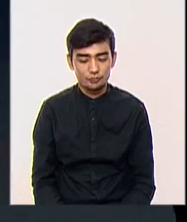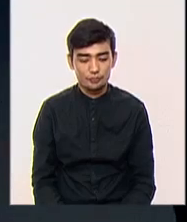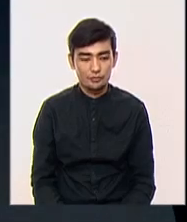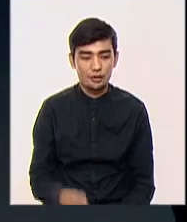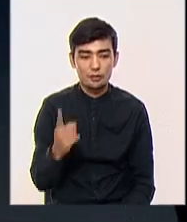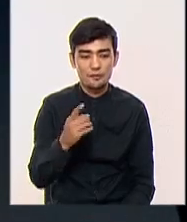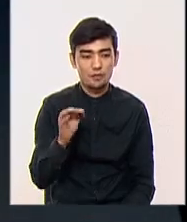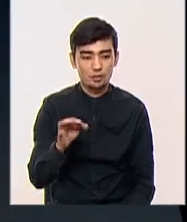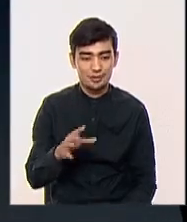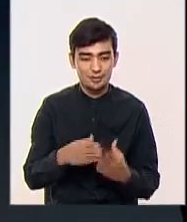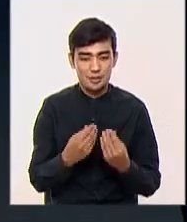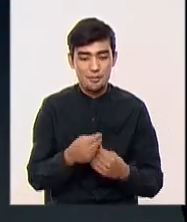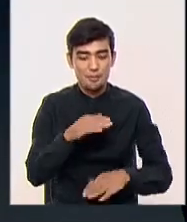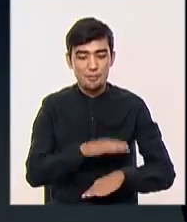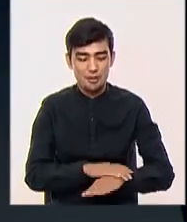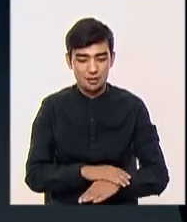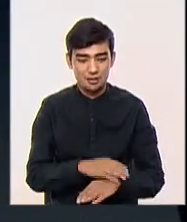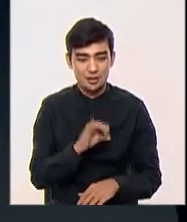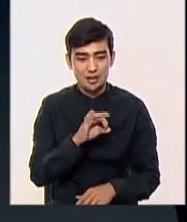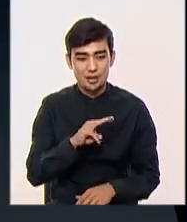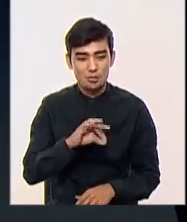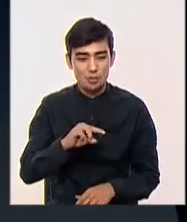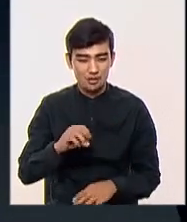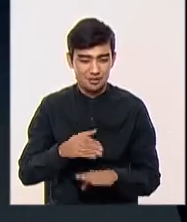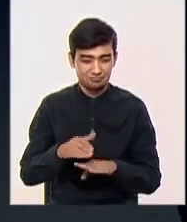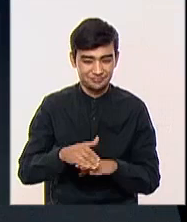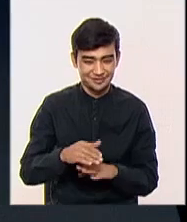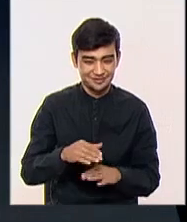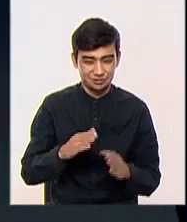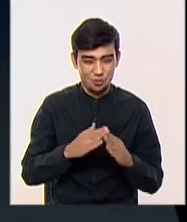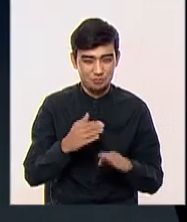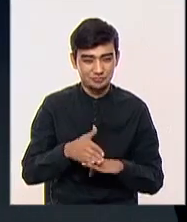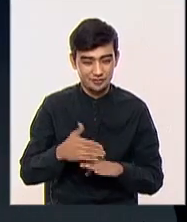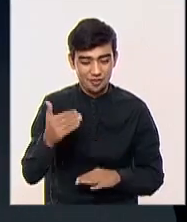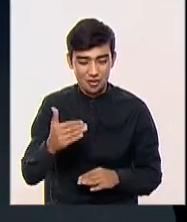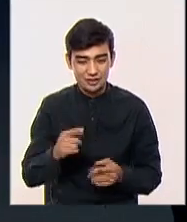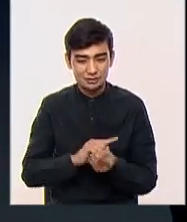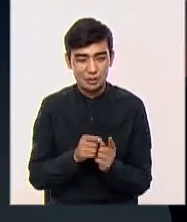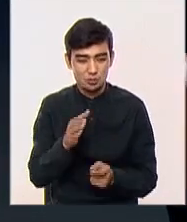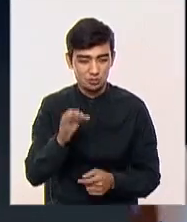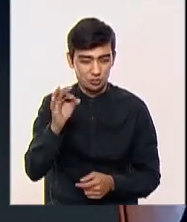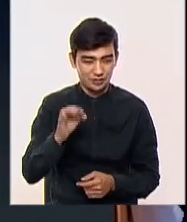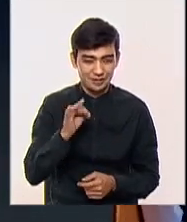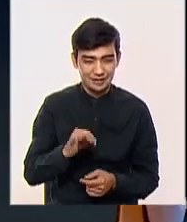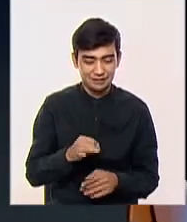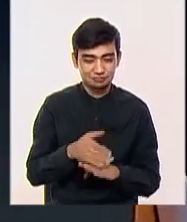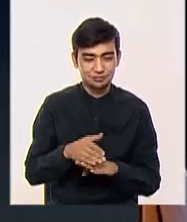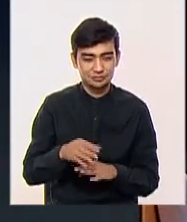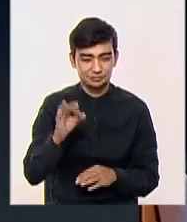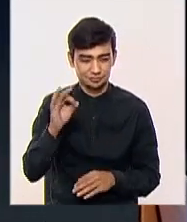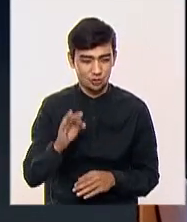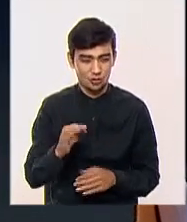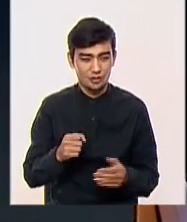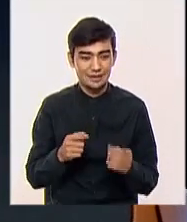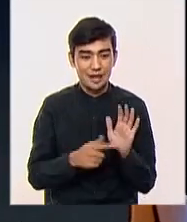С 1 октября в Отбасыбанке меняют условия ипотечного кредитования. Изменения коснутся промежуточного займа, а именно вырастут ставки с